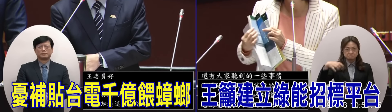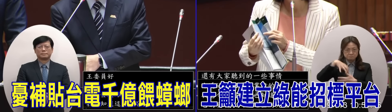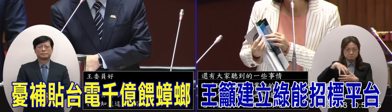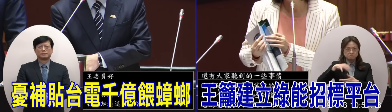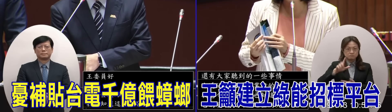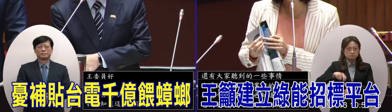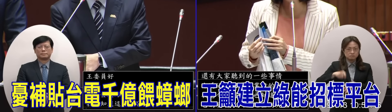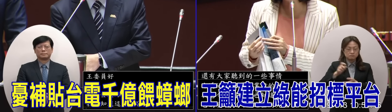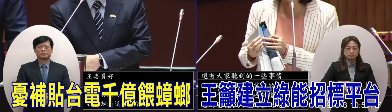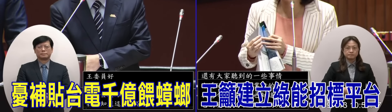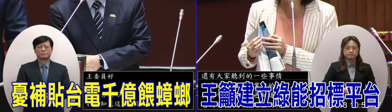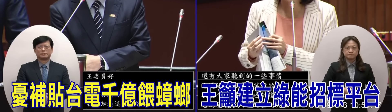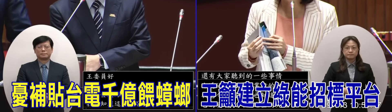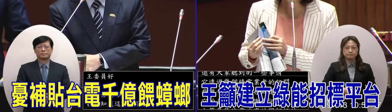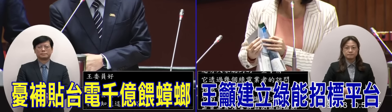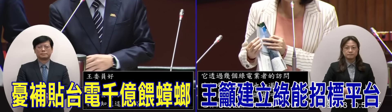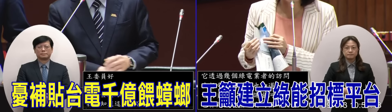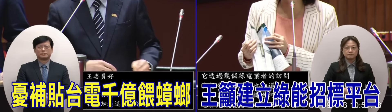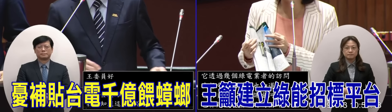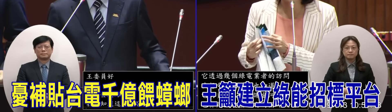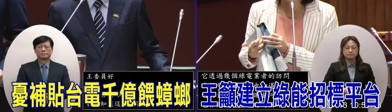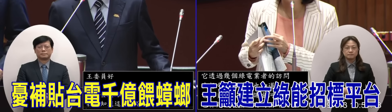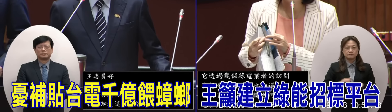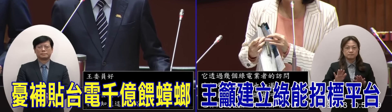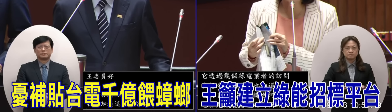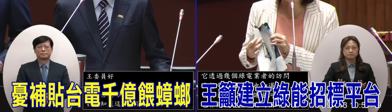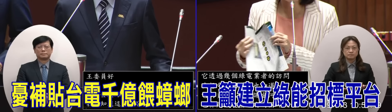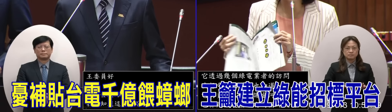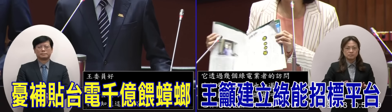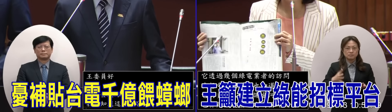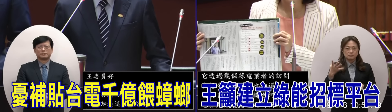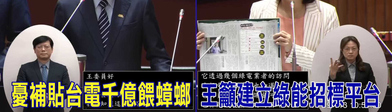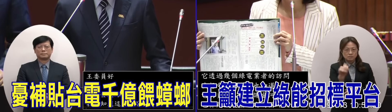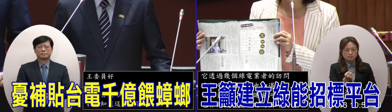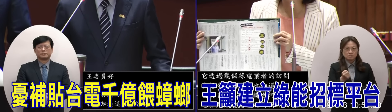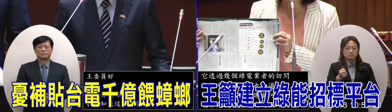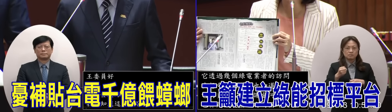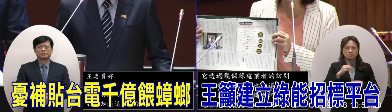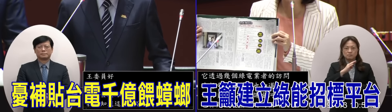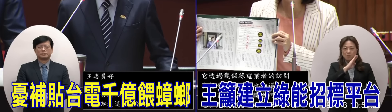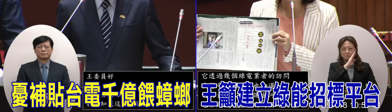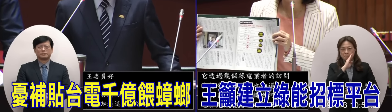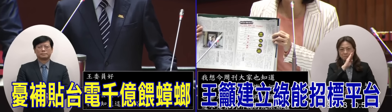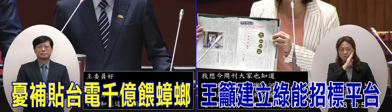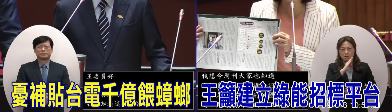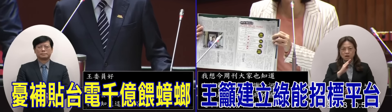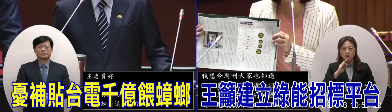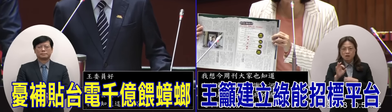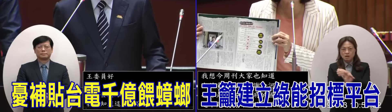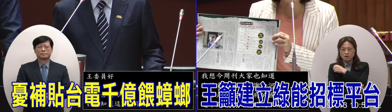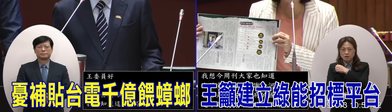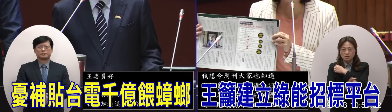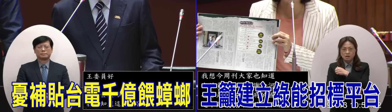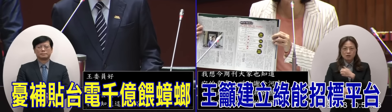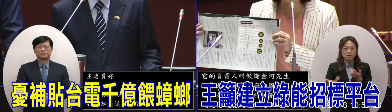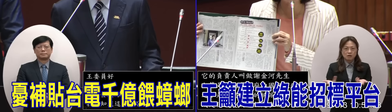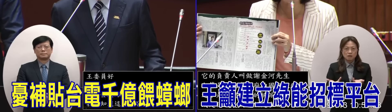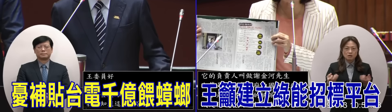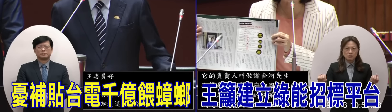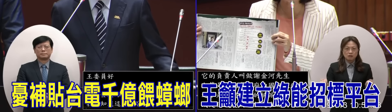到，我们现在呢一堆的弊案，甚至呢其实包含我